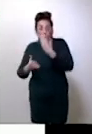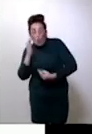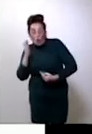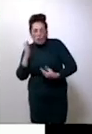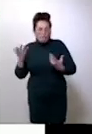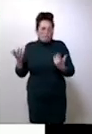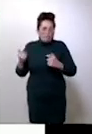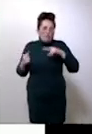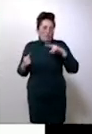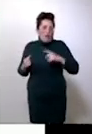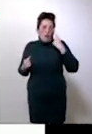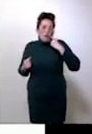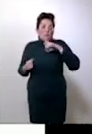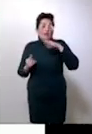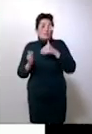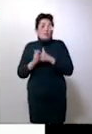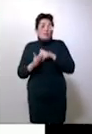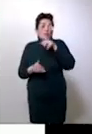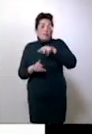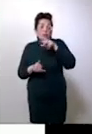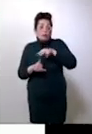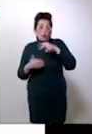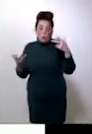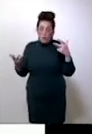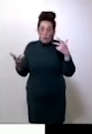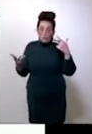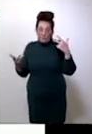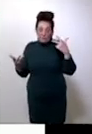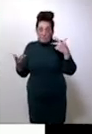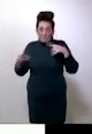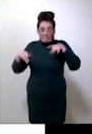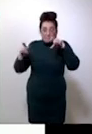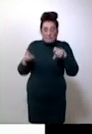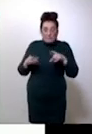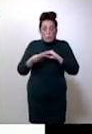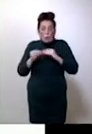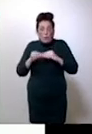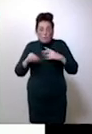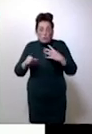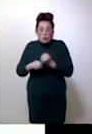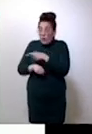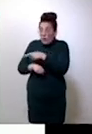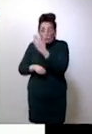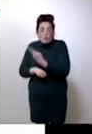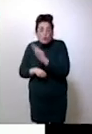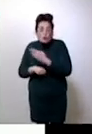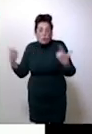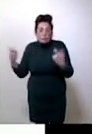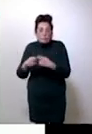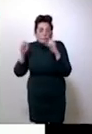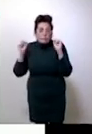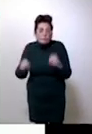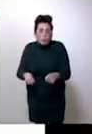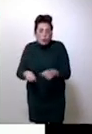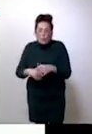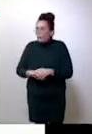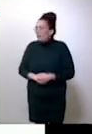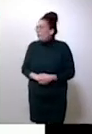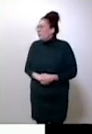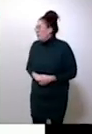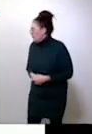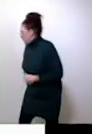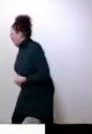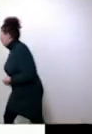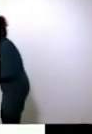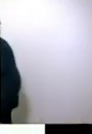sont habités sur la ville et qui pourraient tout à fait répondre à un certain nombre de problématiques, bien évidemment. Ensuite, on note aussi une forte augmentation